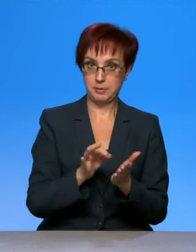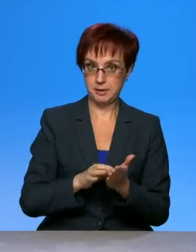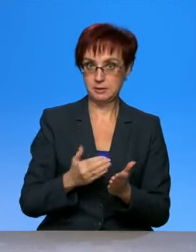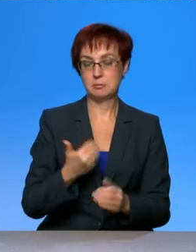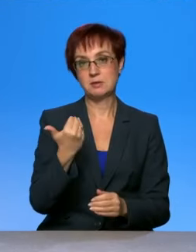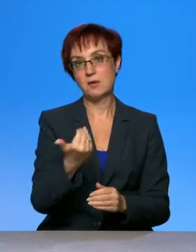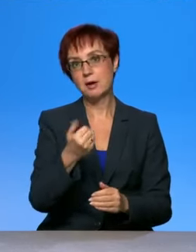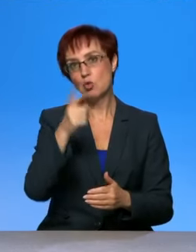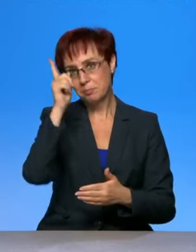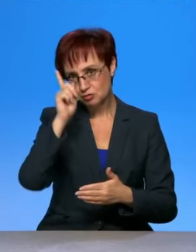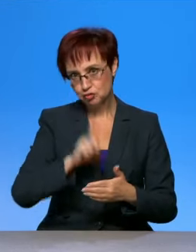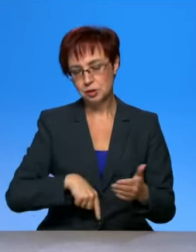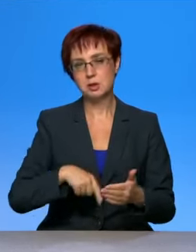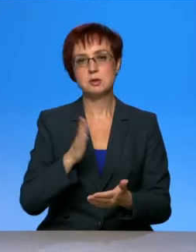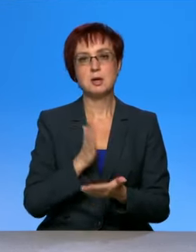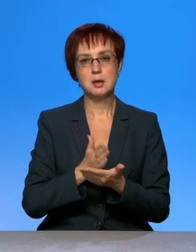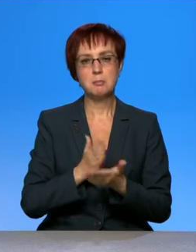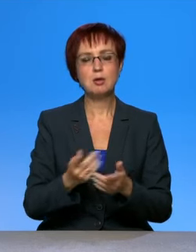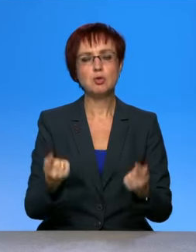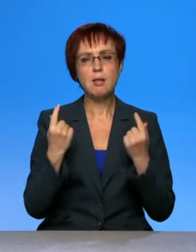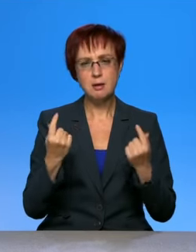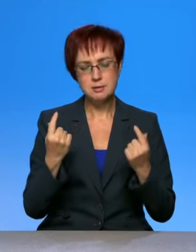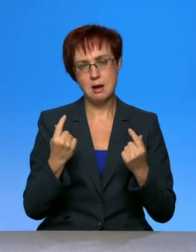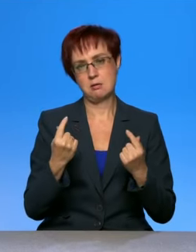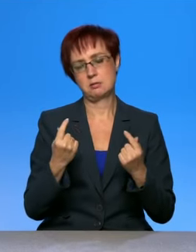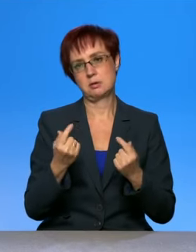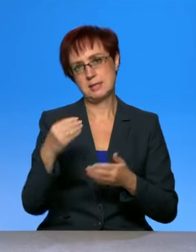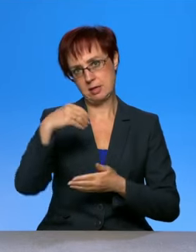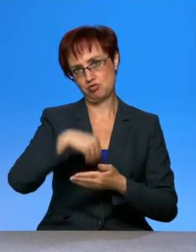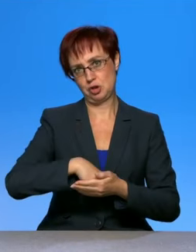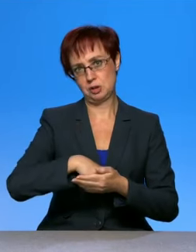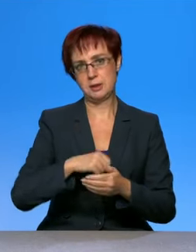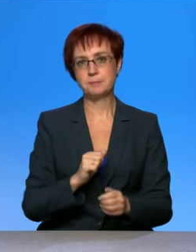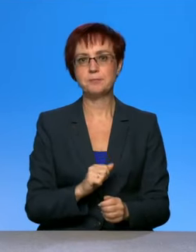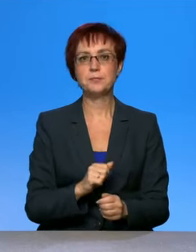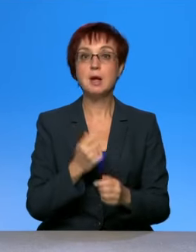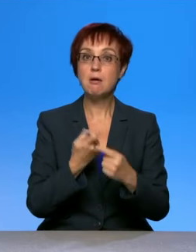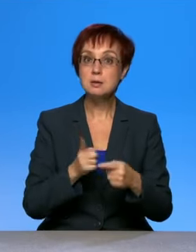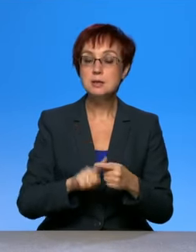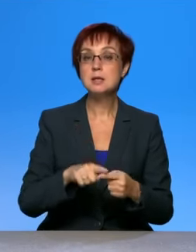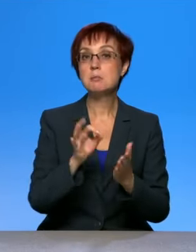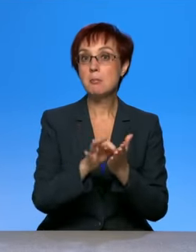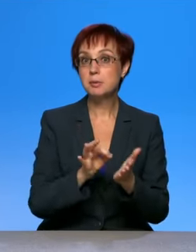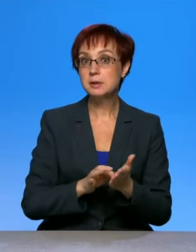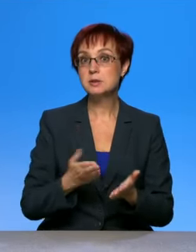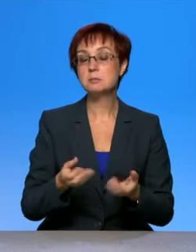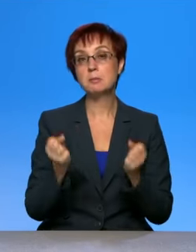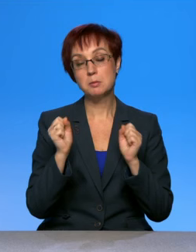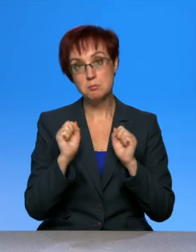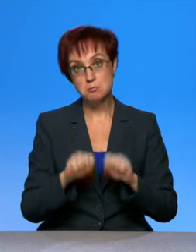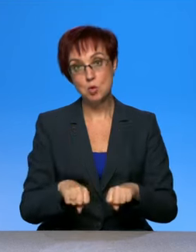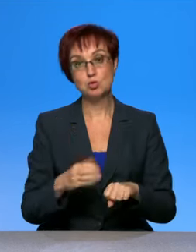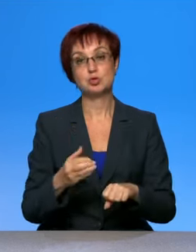имеют колоссальное значение что с этими принципами можно идти в